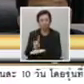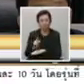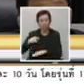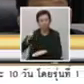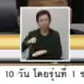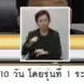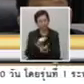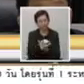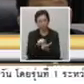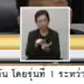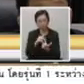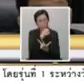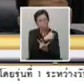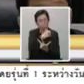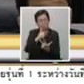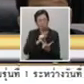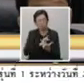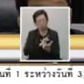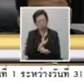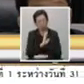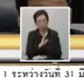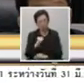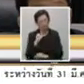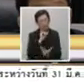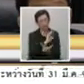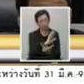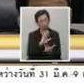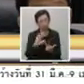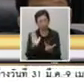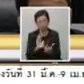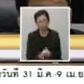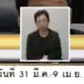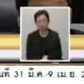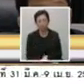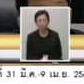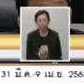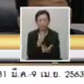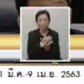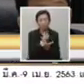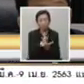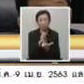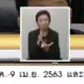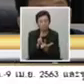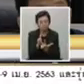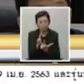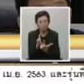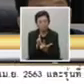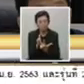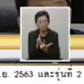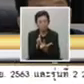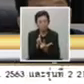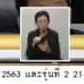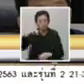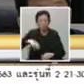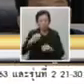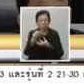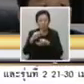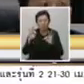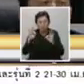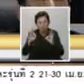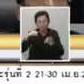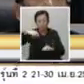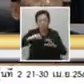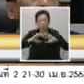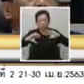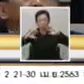านศาลนะครับเพราะฉะนั้นทั้งรัฐสภาคณะรัฐมนตรีศาลนะครับตลอดจนองค์กรอิสระหน่วยงานของรั